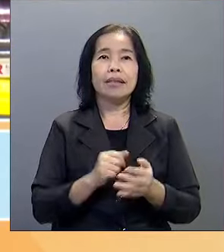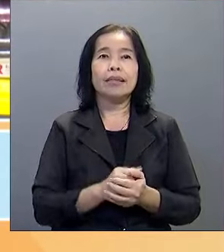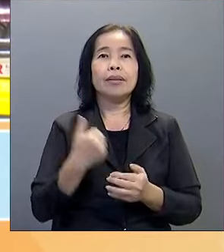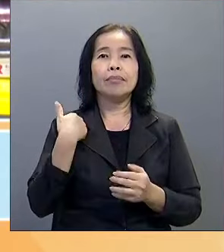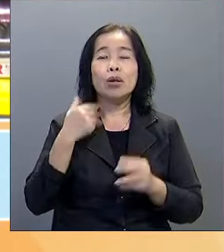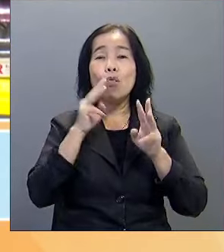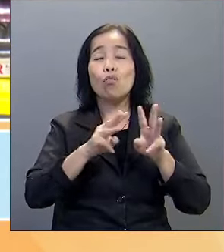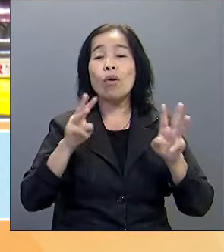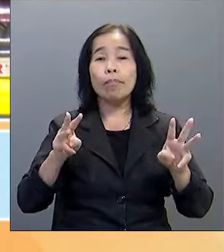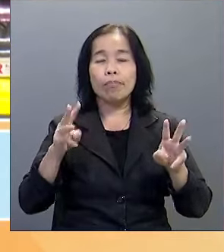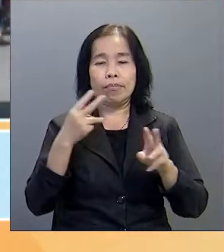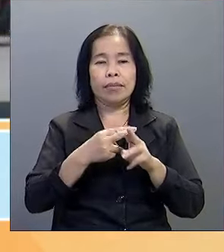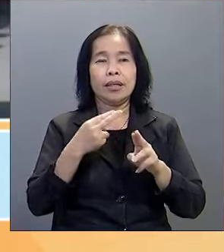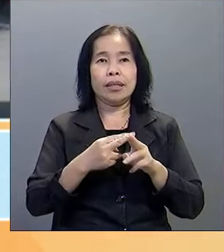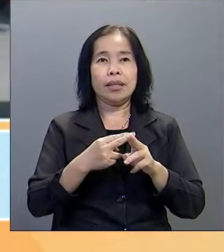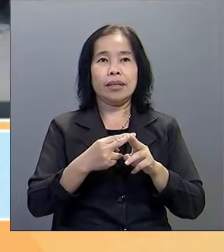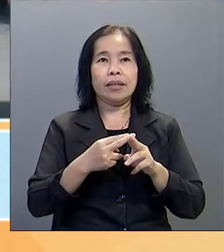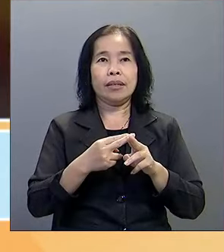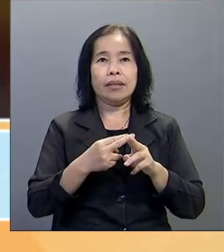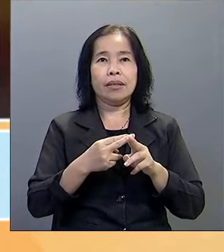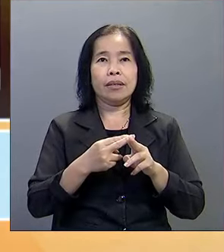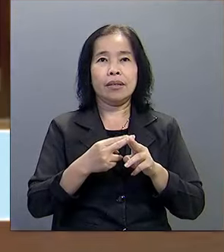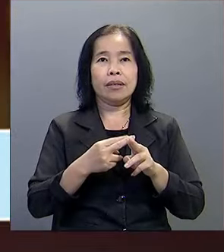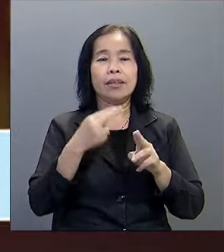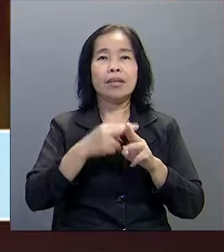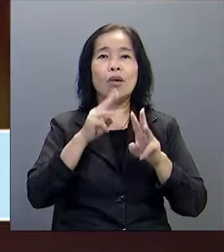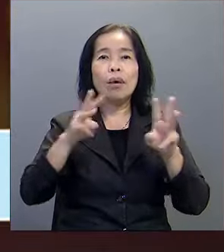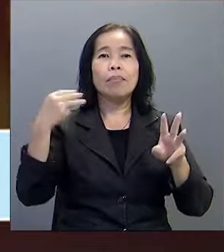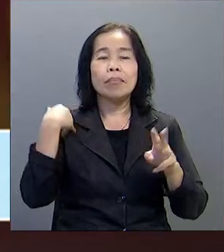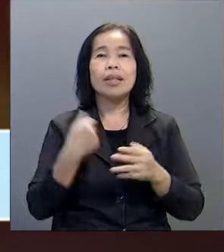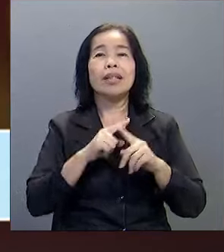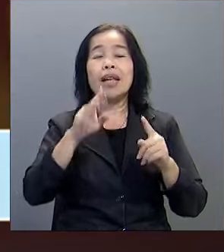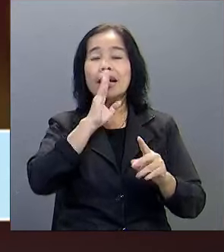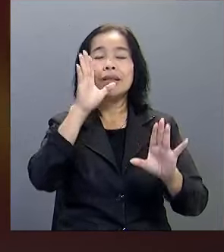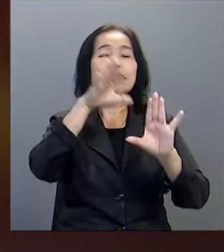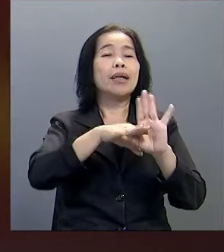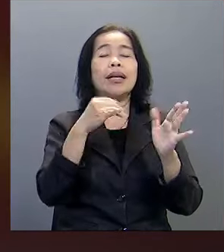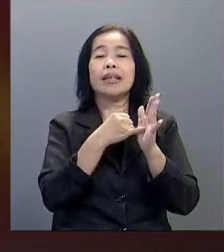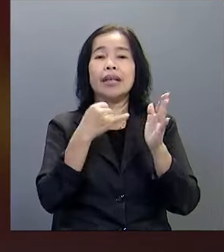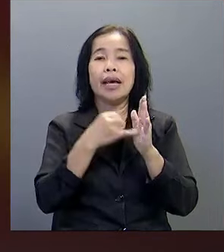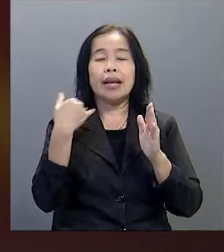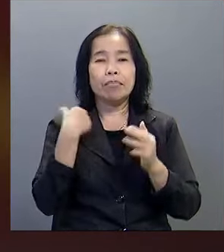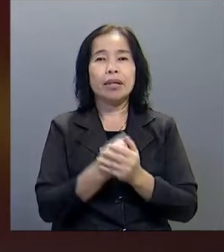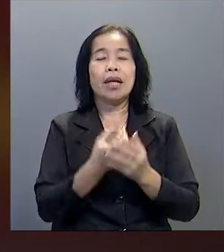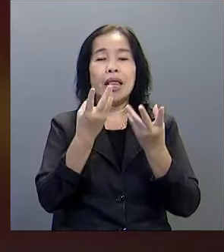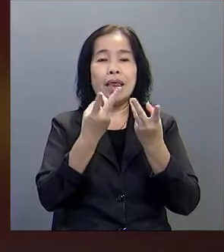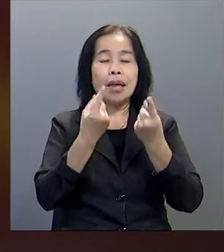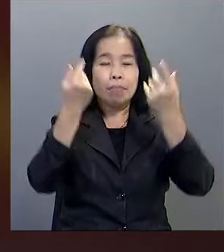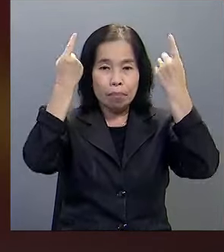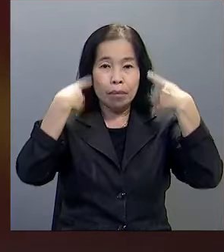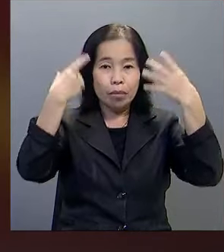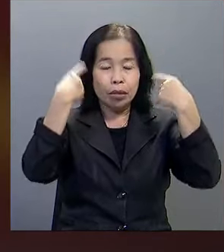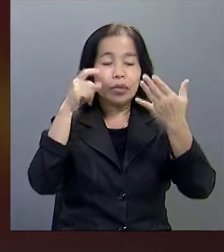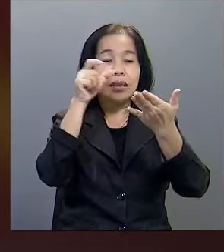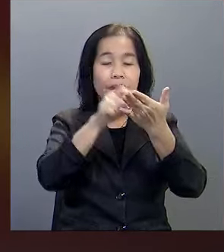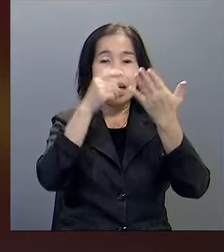polit.jo.thหรอ search Google วา ptm ก็จะขึ้นมาการสมครใช้งานง่ายมากครั แ่ใส่เลปชาชนของเราแล้วก